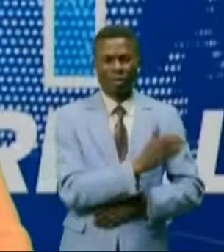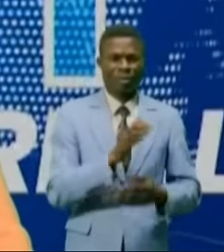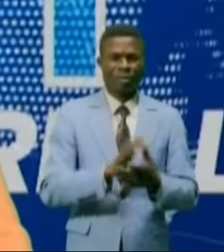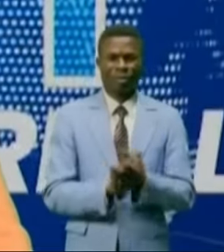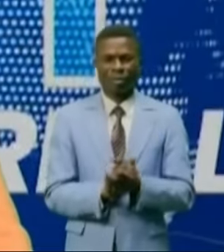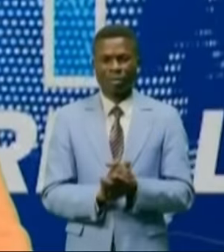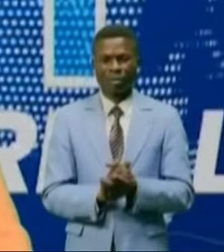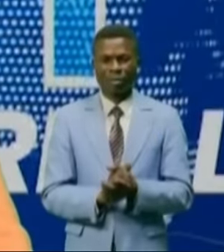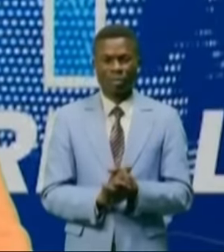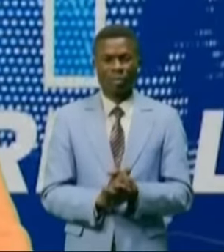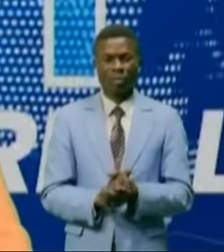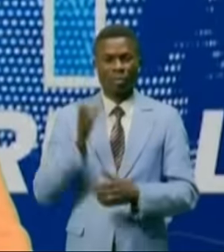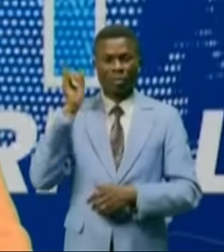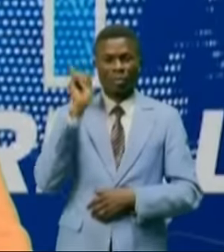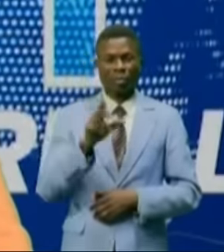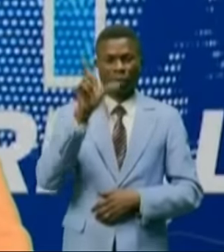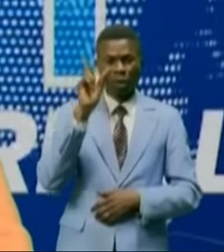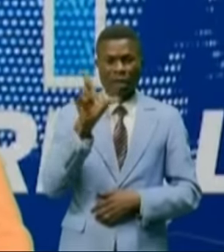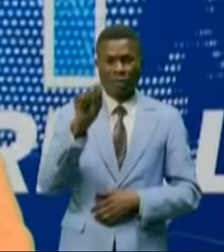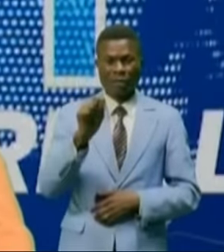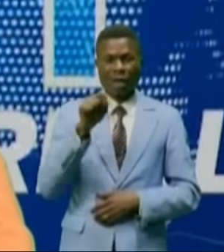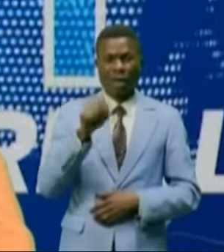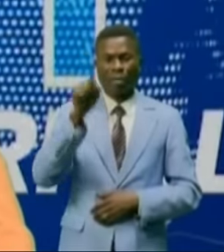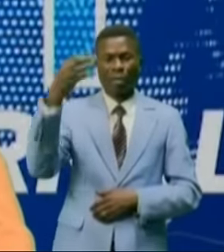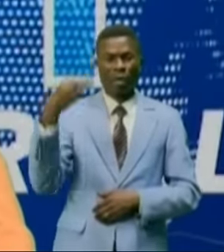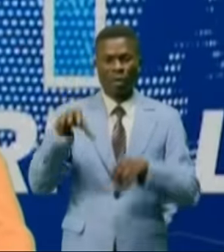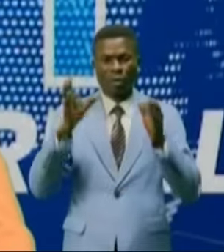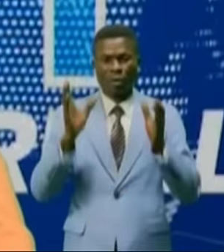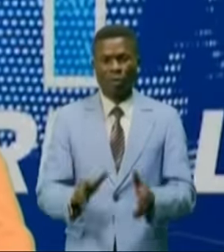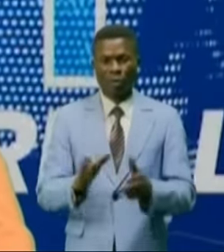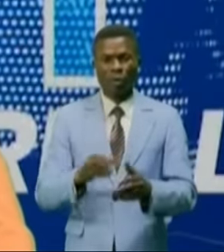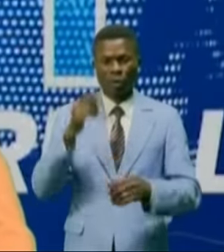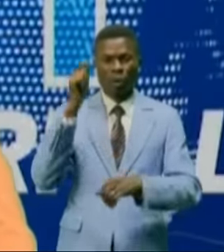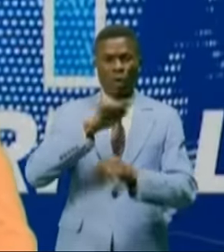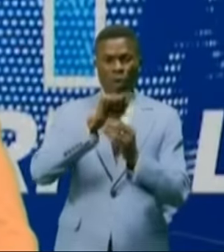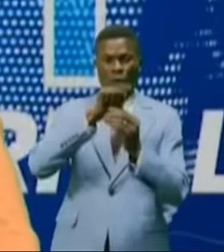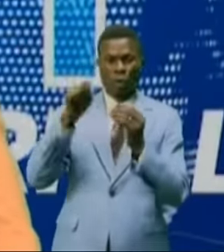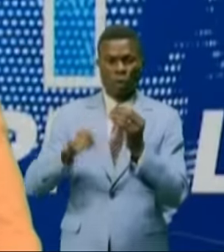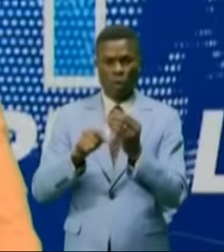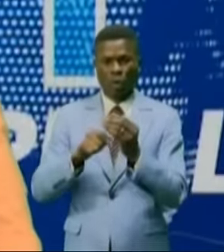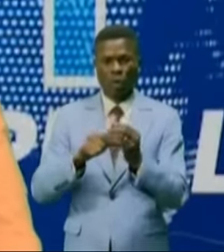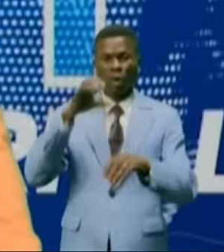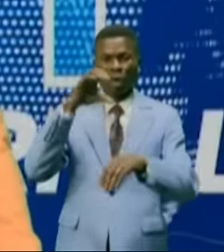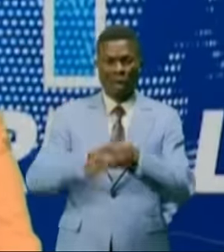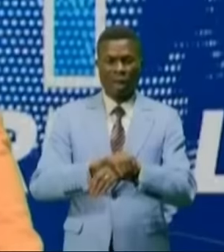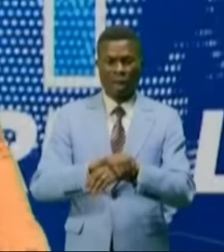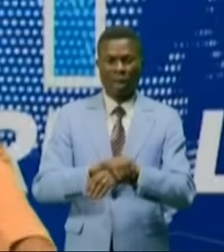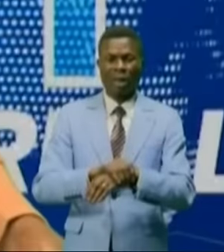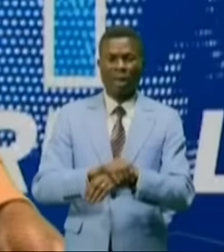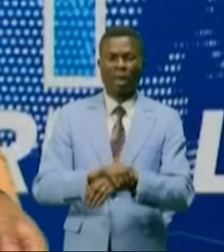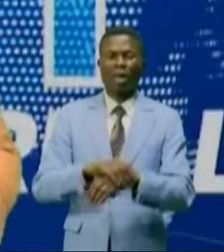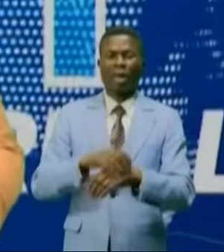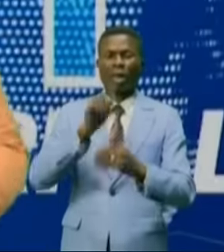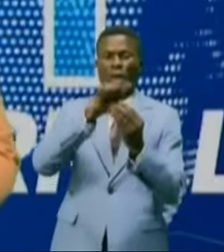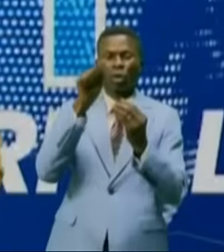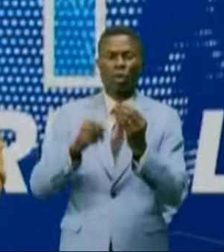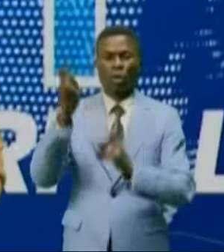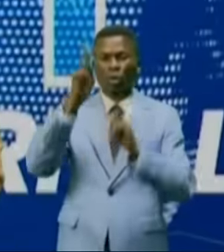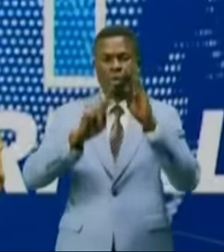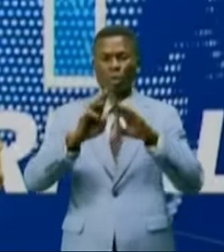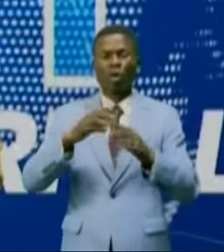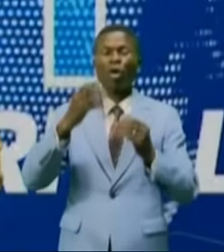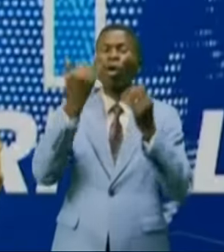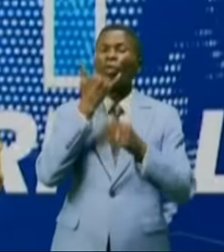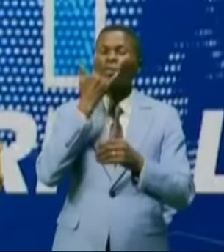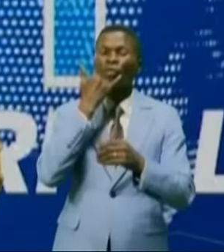Et ceci vient de tomber, 20 millions de francs congolais, c'est le verdict de la Cour des comptes prononcé contre Liombo Bosengué, comptable public jugé coupable